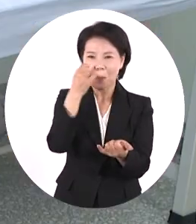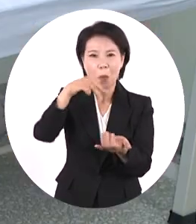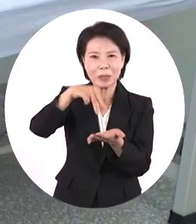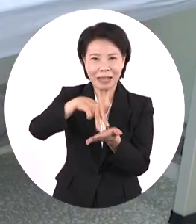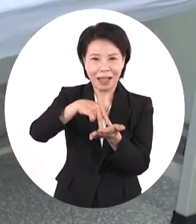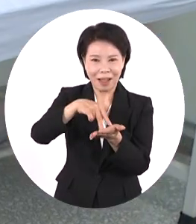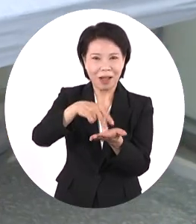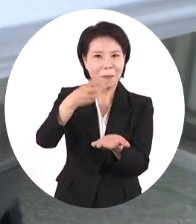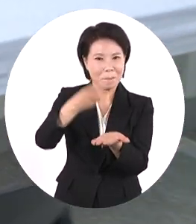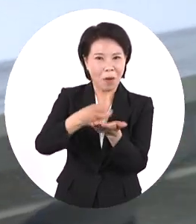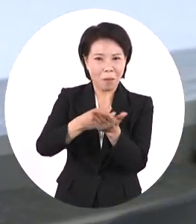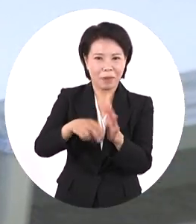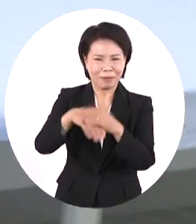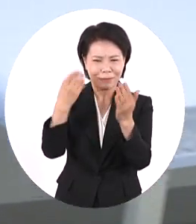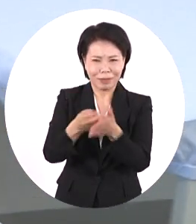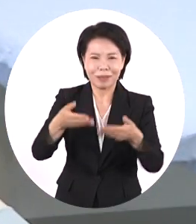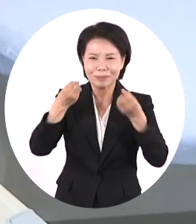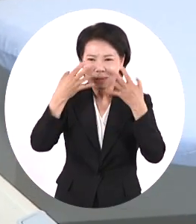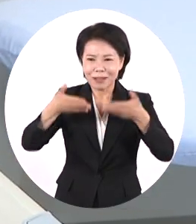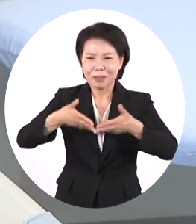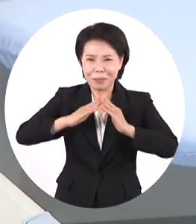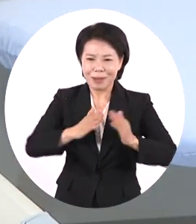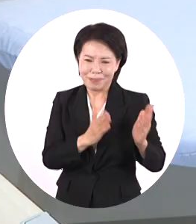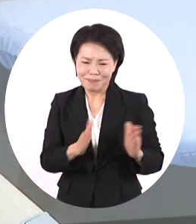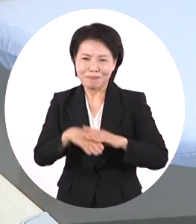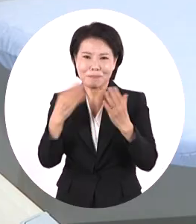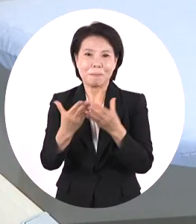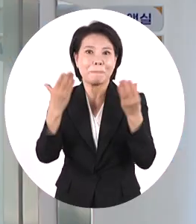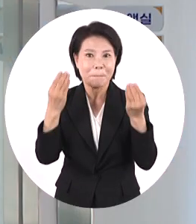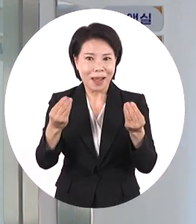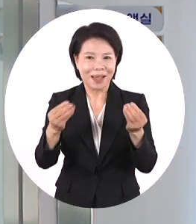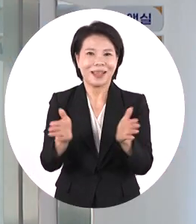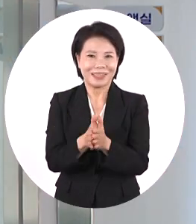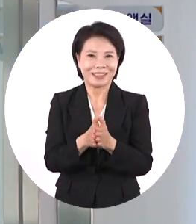협의를 마무리 짓고 본격적인 시행 준비에 나섭니다.